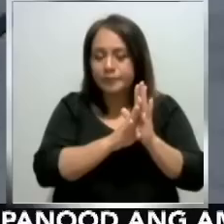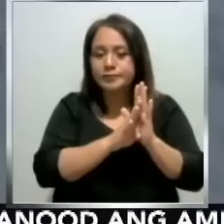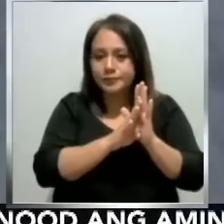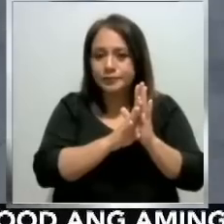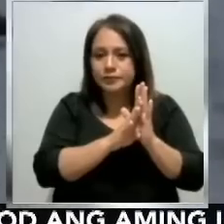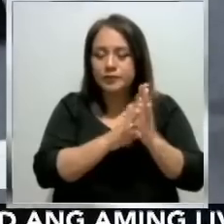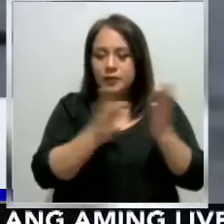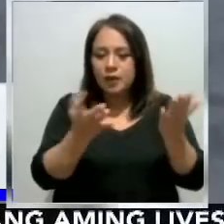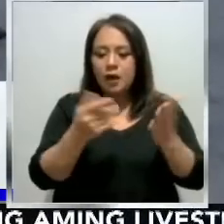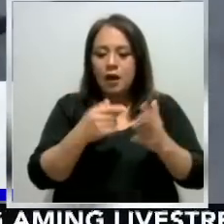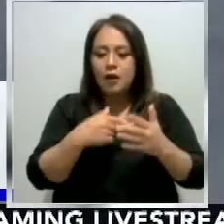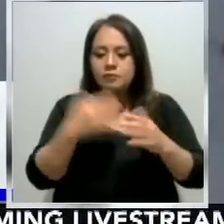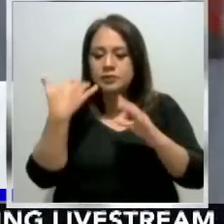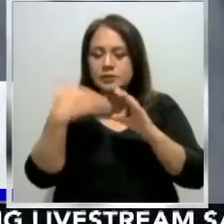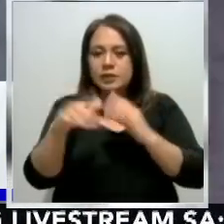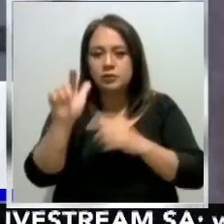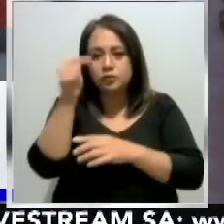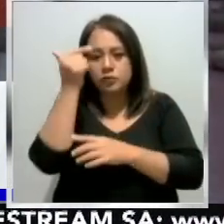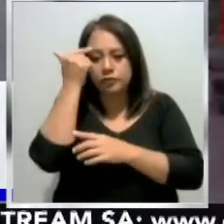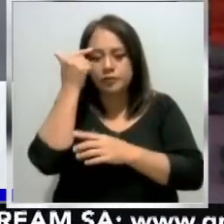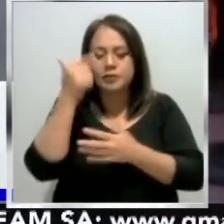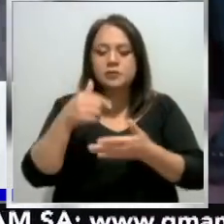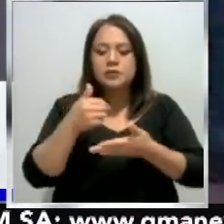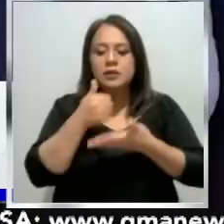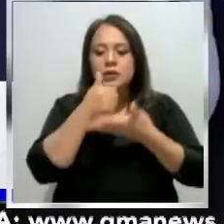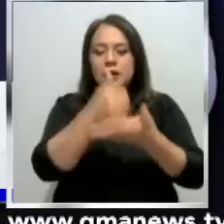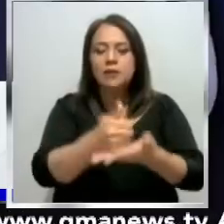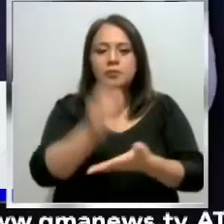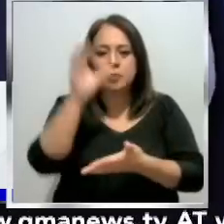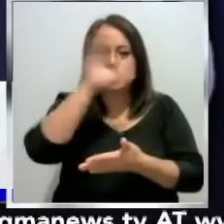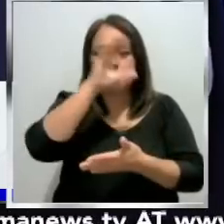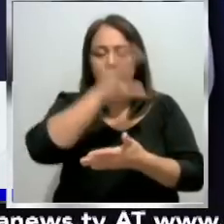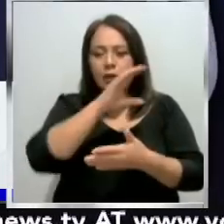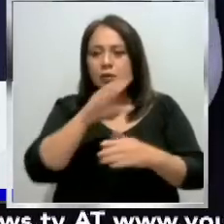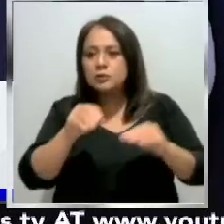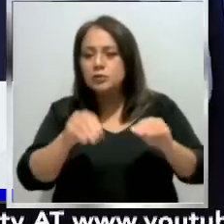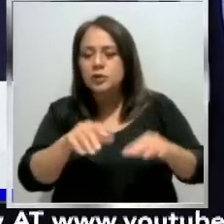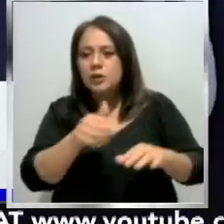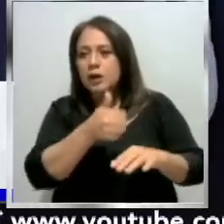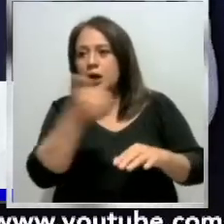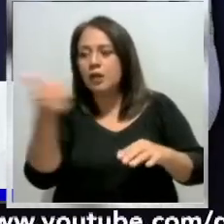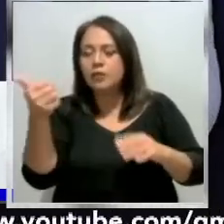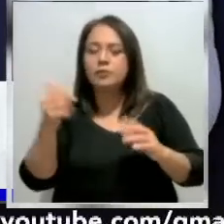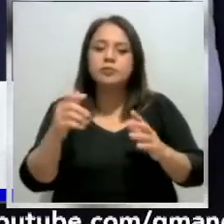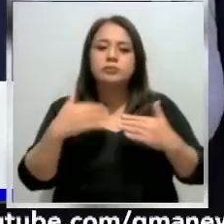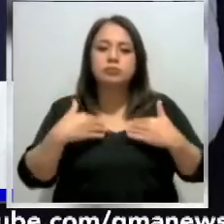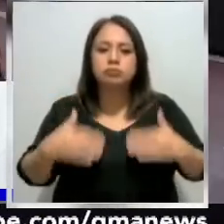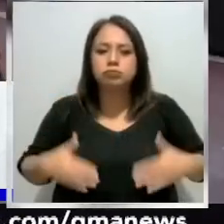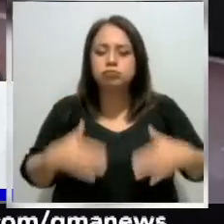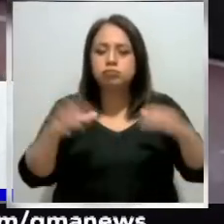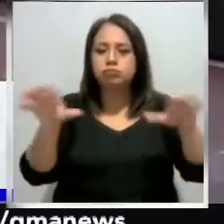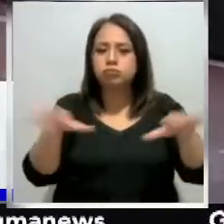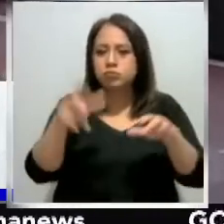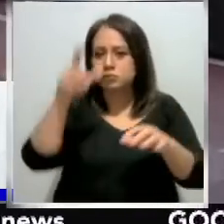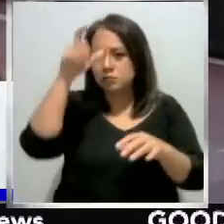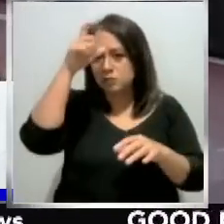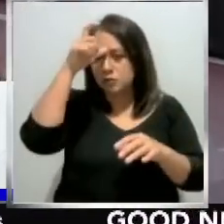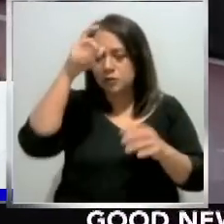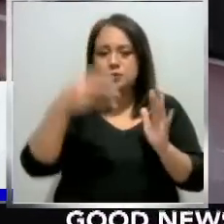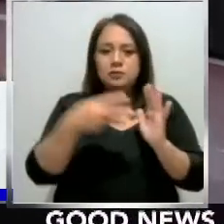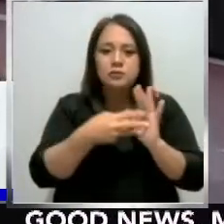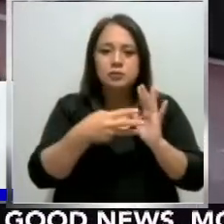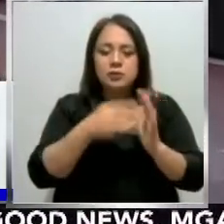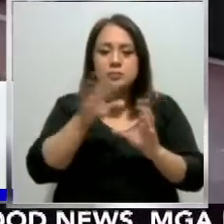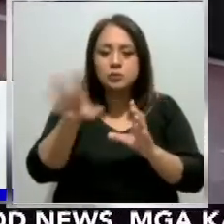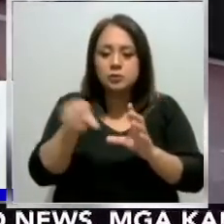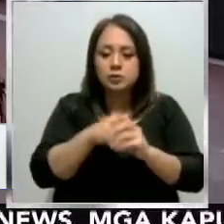rin ang ating gobyerno ng tutulong sa paghahanap ng mga nawawala at sa iba pang humanitarian efforts sa Turkey at Syria. Kabilang sa team na